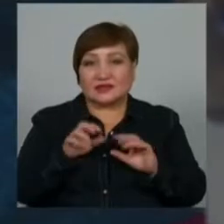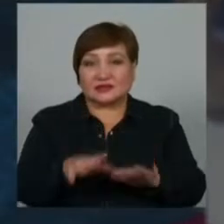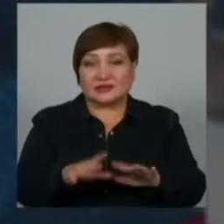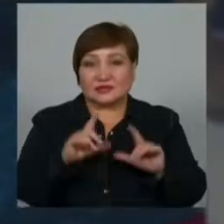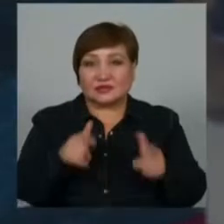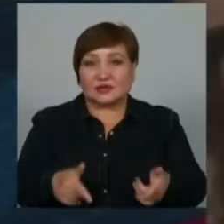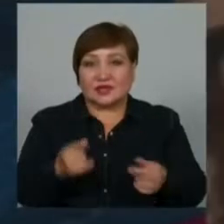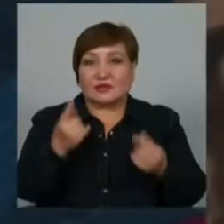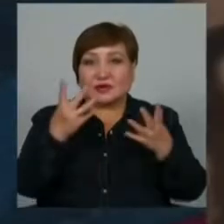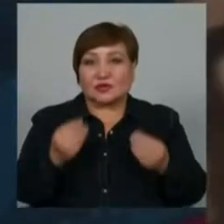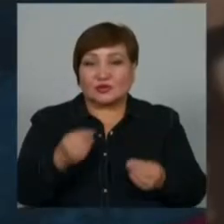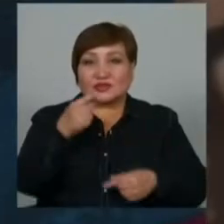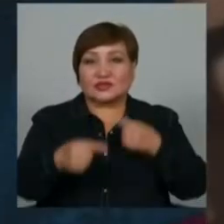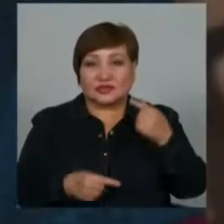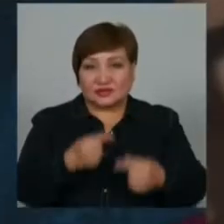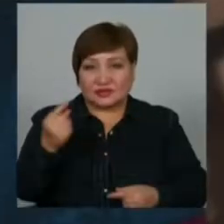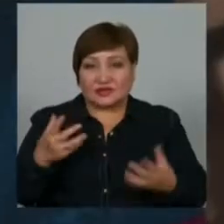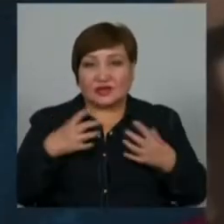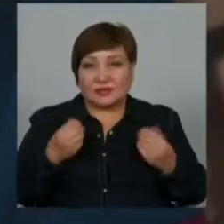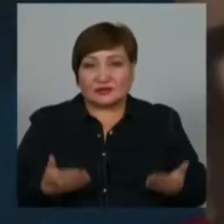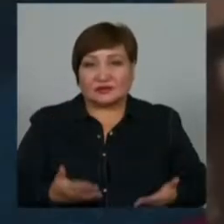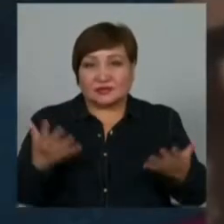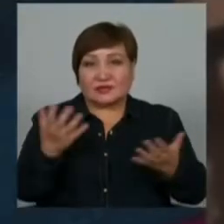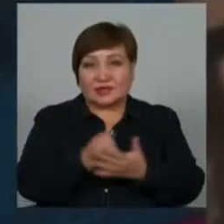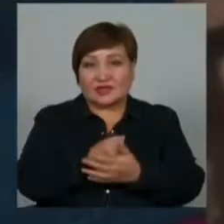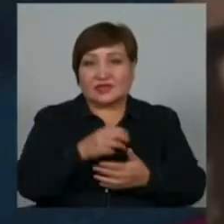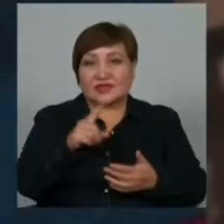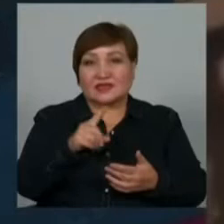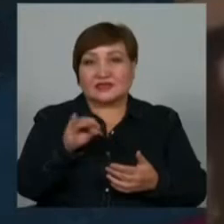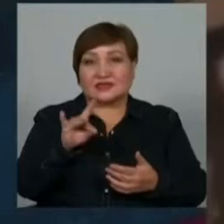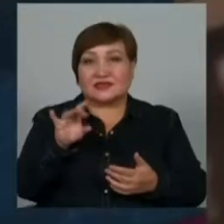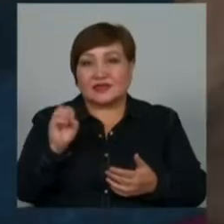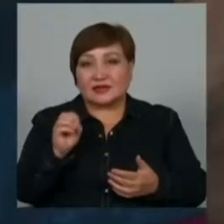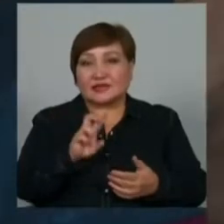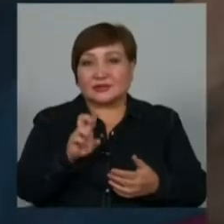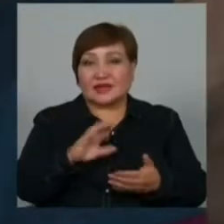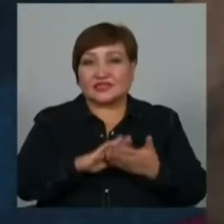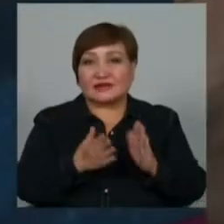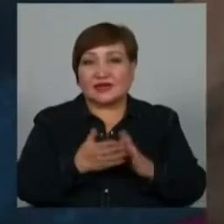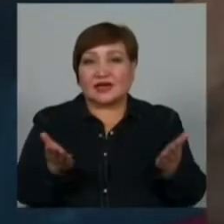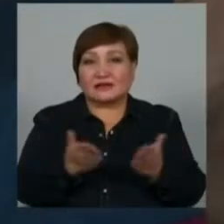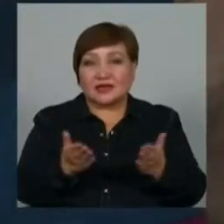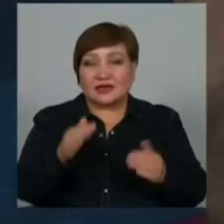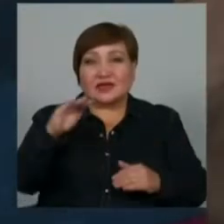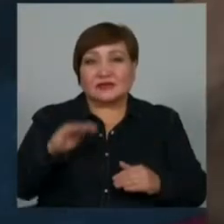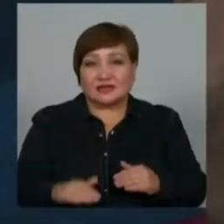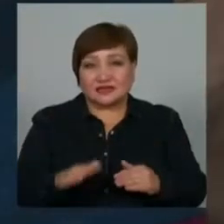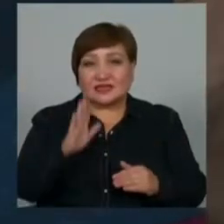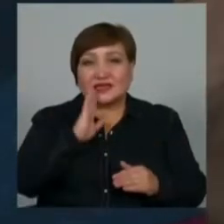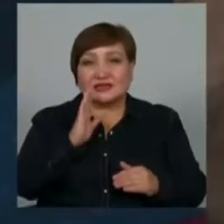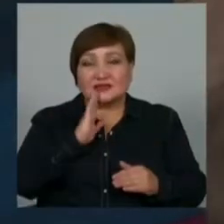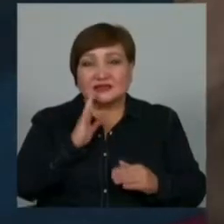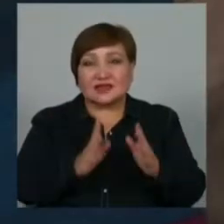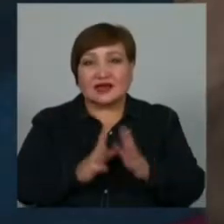кейін аман есен табылған 10 жасар Зере Бейсенбайдың жағдайы қалай? Қаршадай қыз ағыспен қалай жүріп,